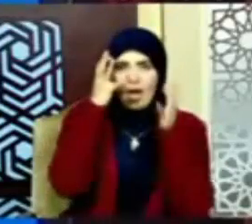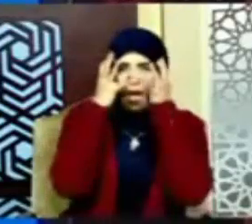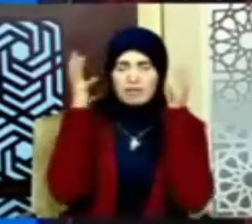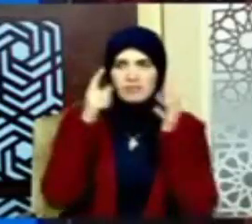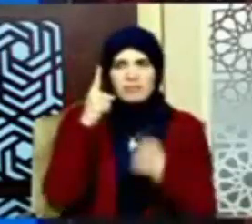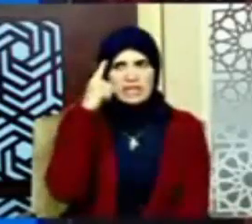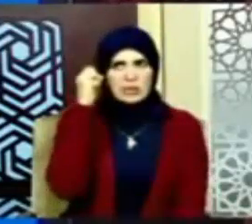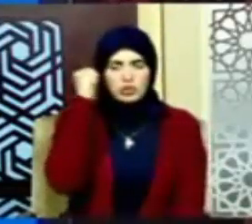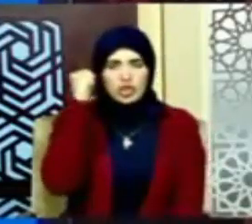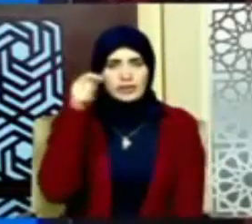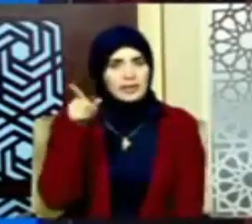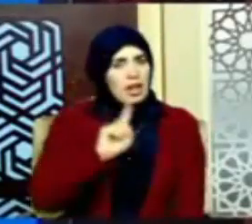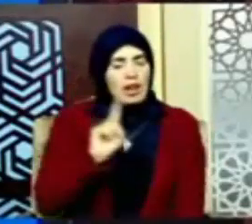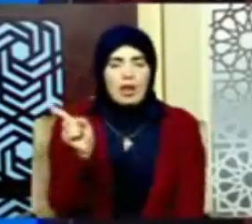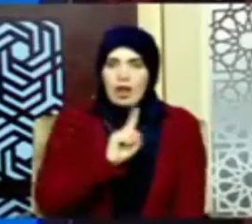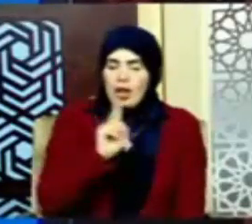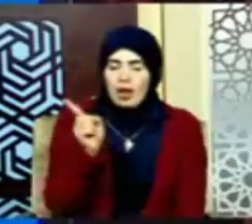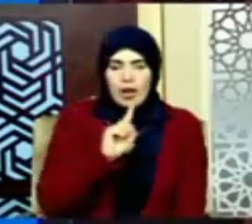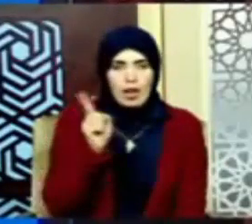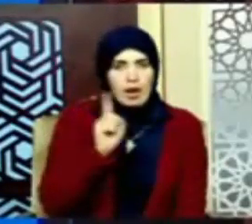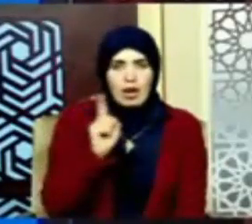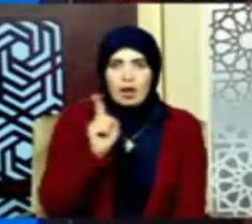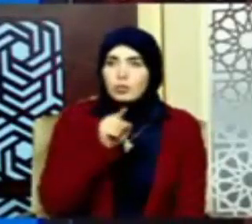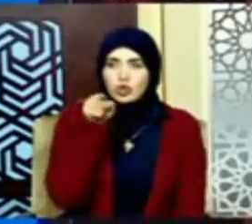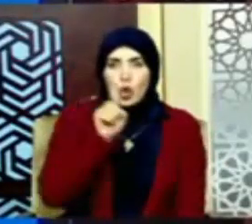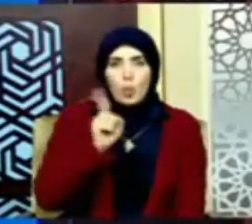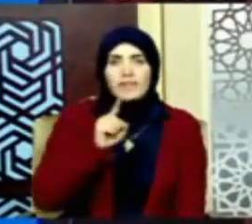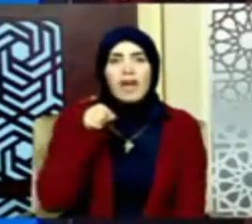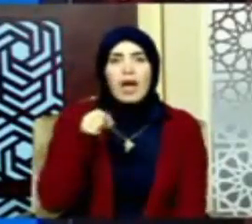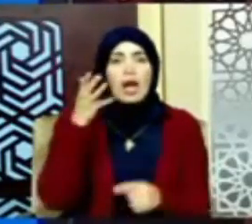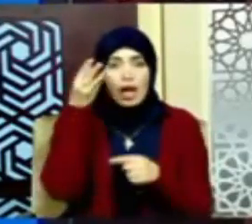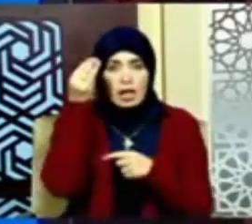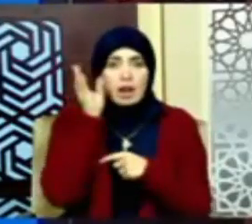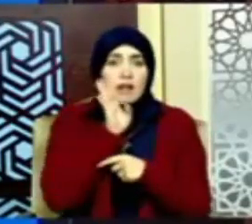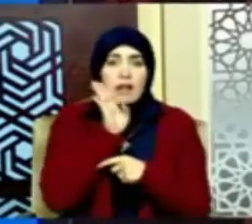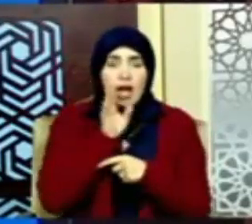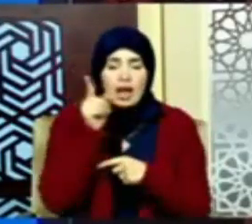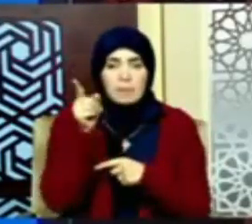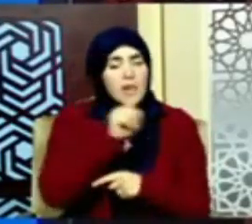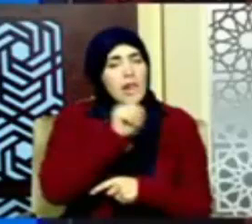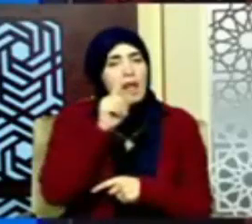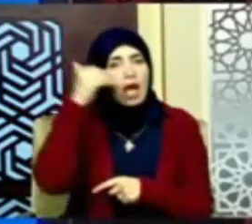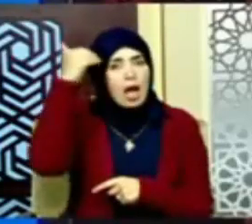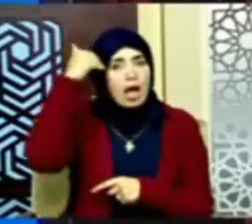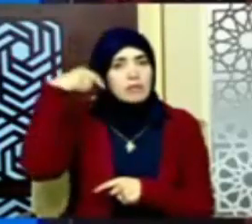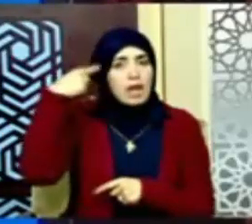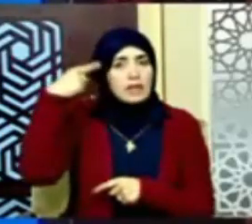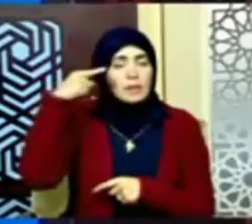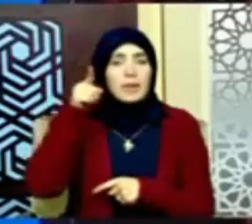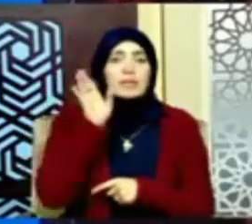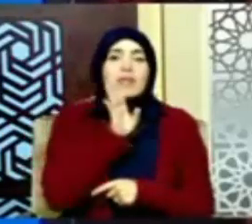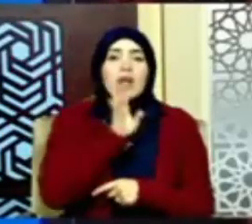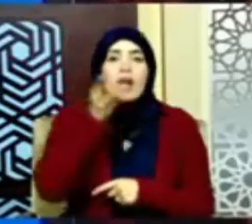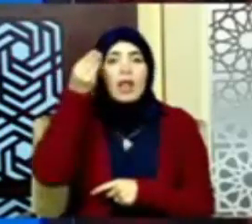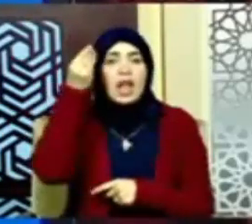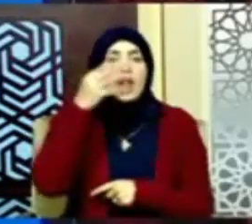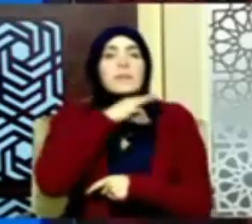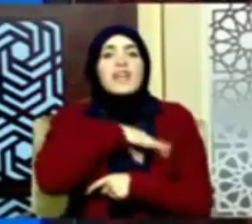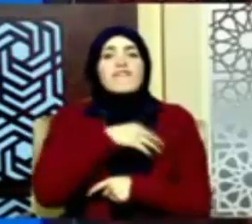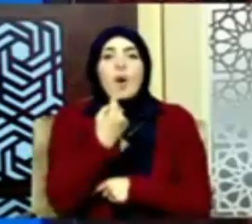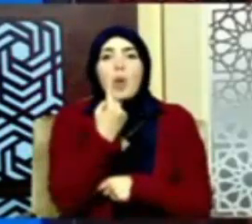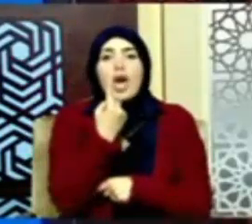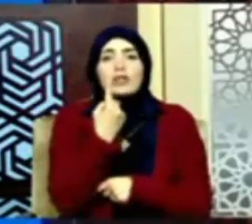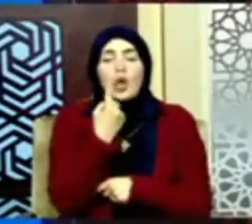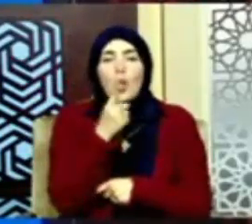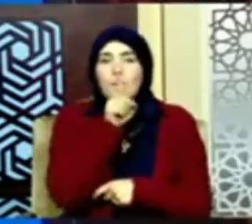متشددا، فلا هو من العلم ولا العلم منه في سبيل. لا تحسبن العلم ينفع وحده ما لم